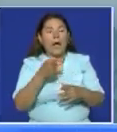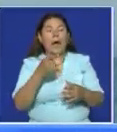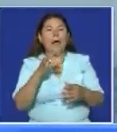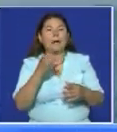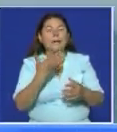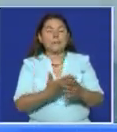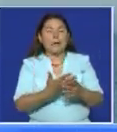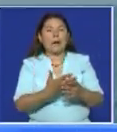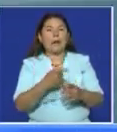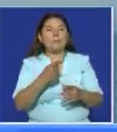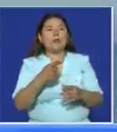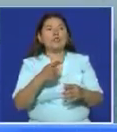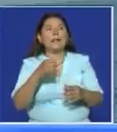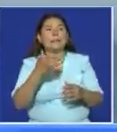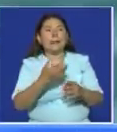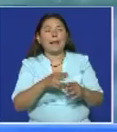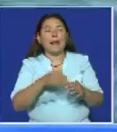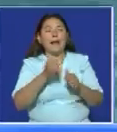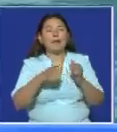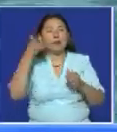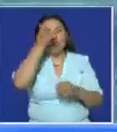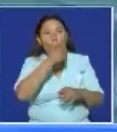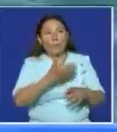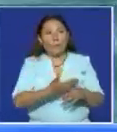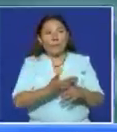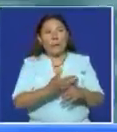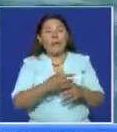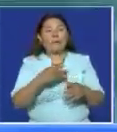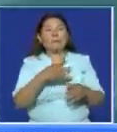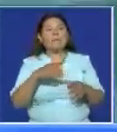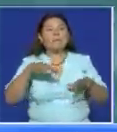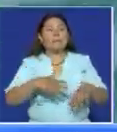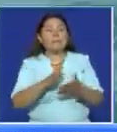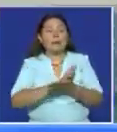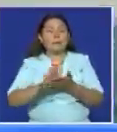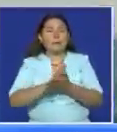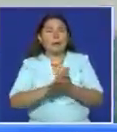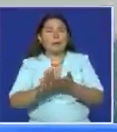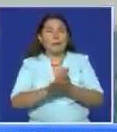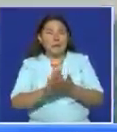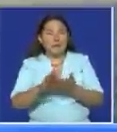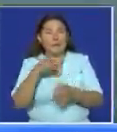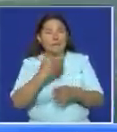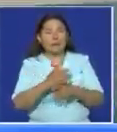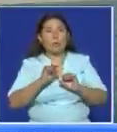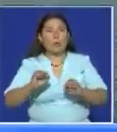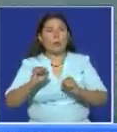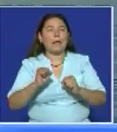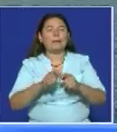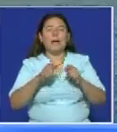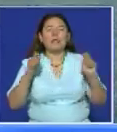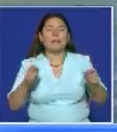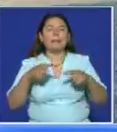арқасында күдіктілер жауаптан жалтарды. Бұл жыл сайынғы мәселе, себебі әлі күнге дейін теңіздің тазалығы, оның құзырындағы мүлікті қорғайтын теңіз